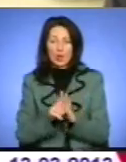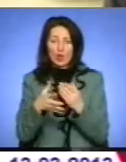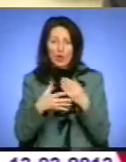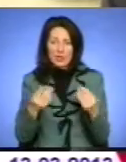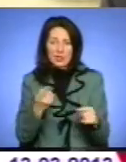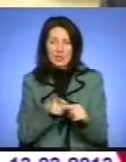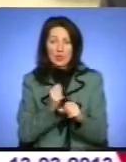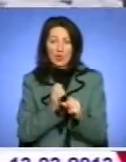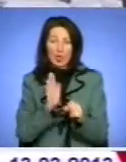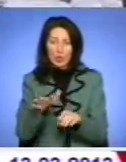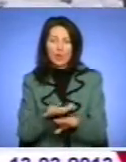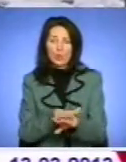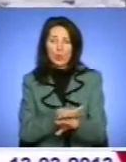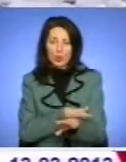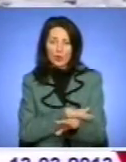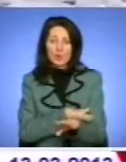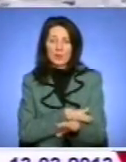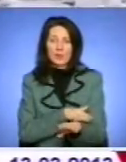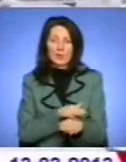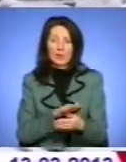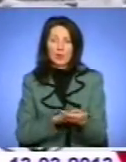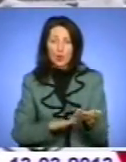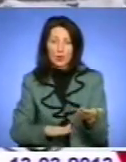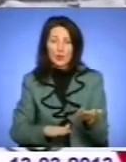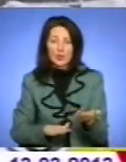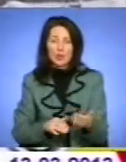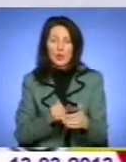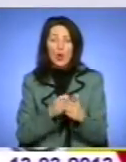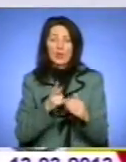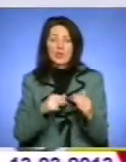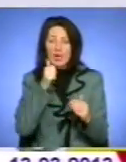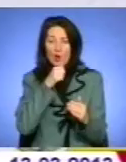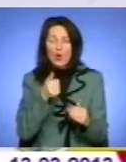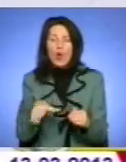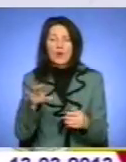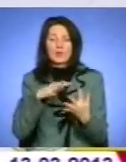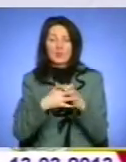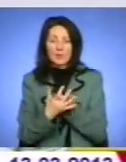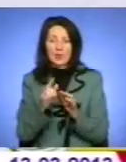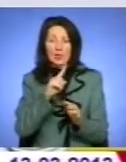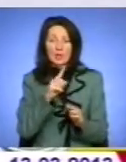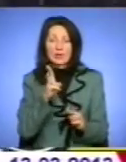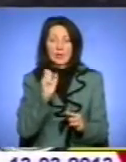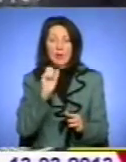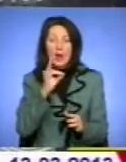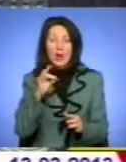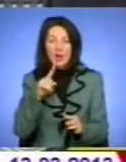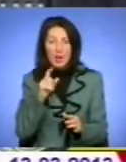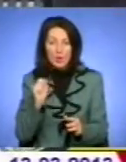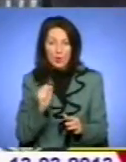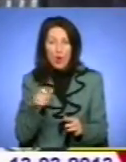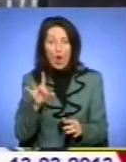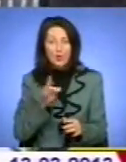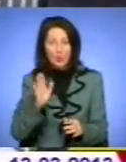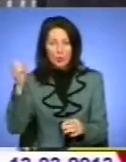буде продовжуватися. До кінця року, зауважує Іван Демчишин, усі населені пункти Збаразького району будуть освітлені, адже